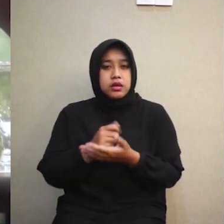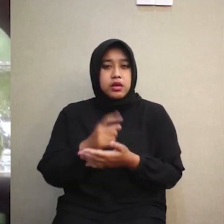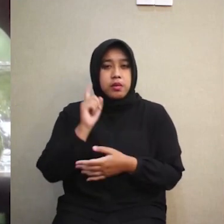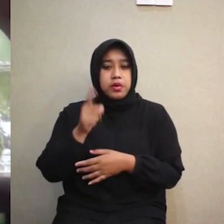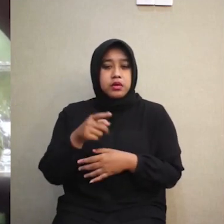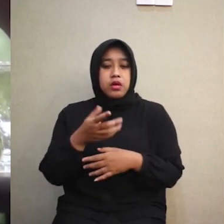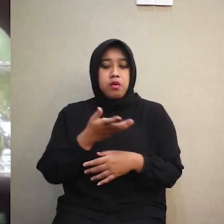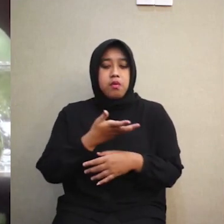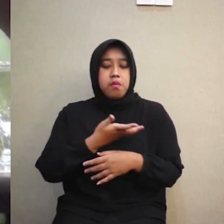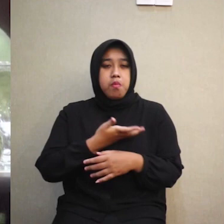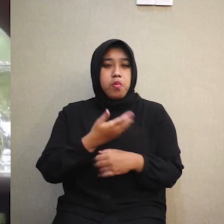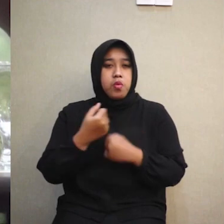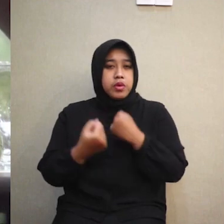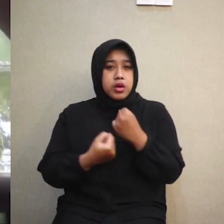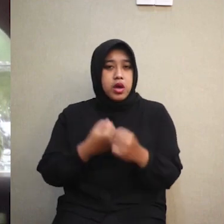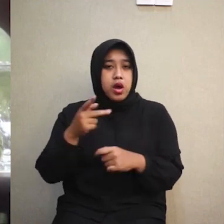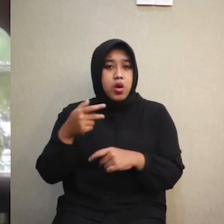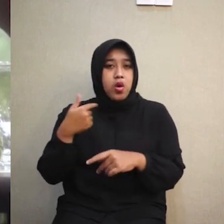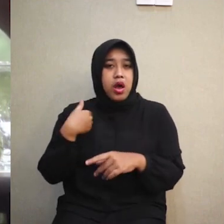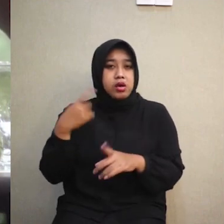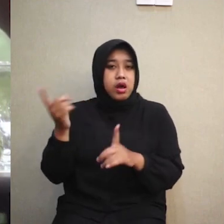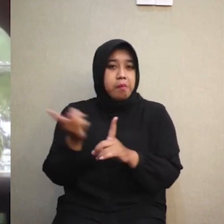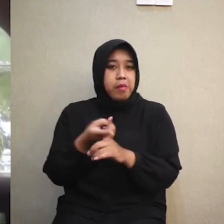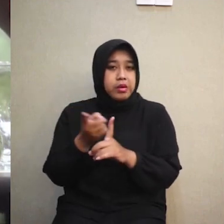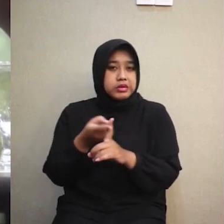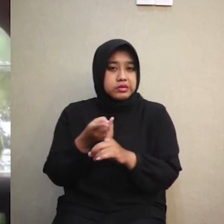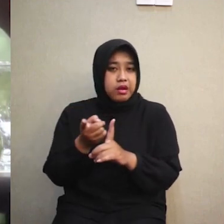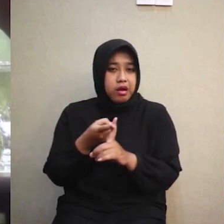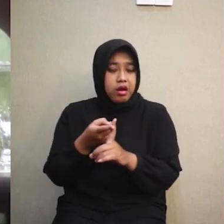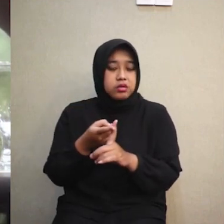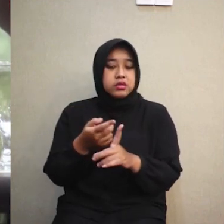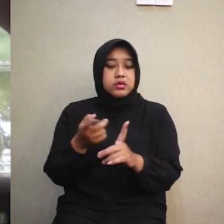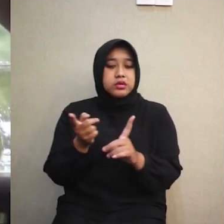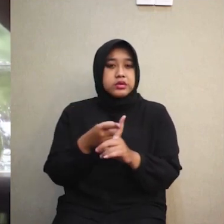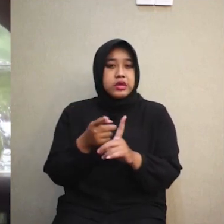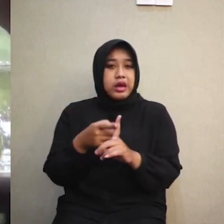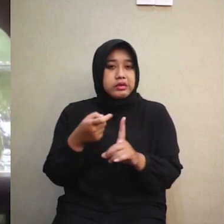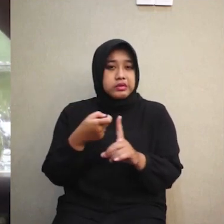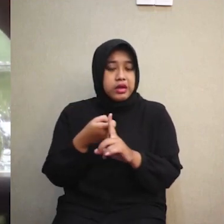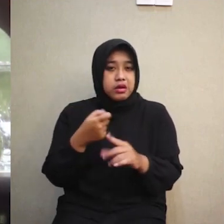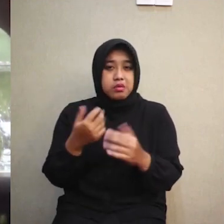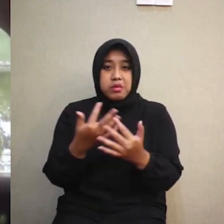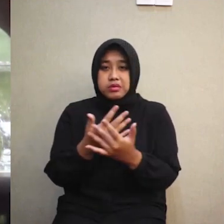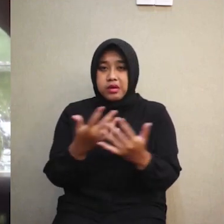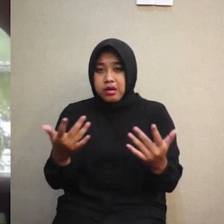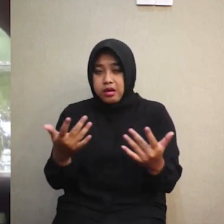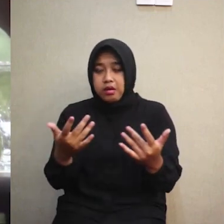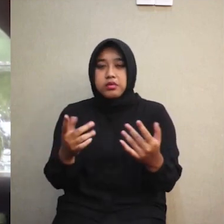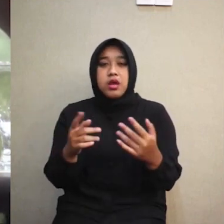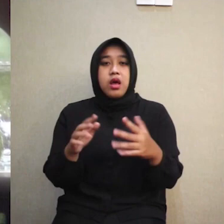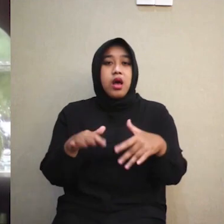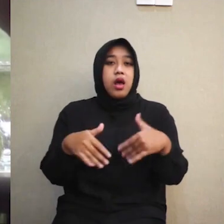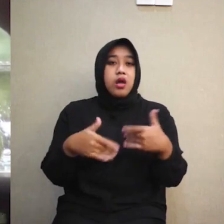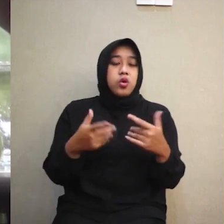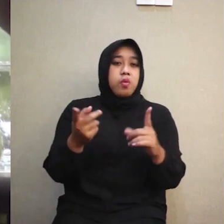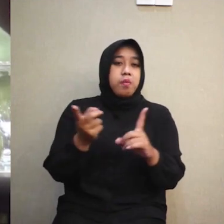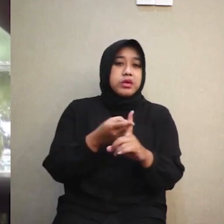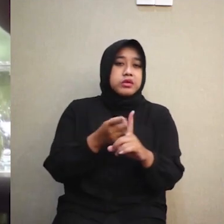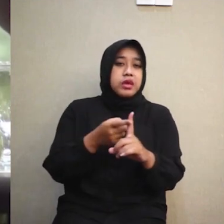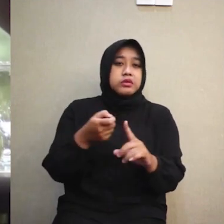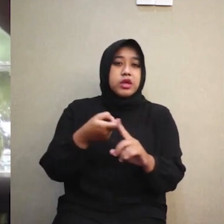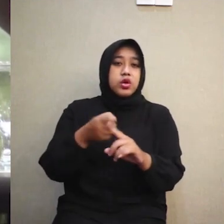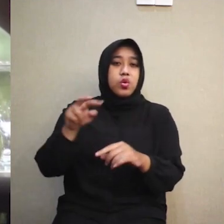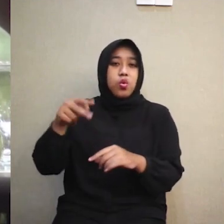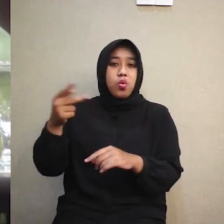akan ketika ada desakan dari masyarakat atau desakan dari luar